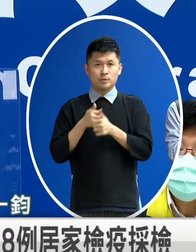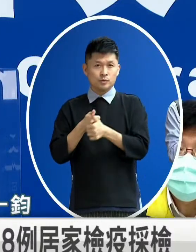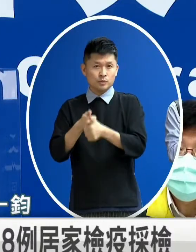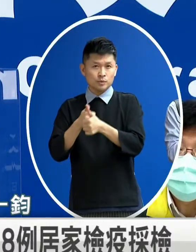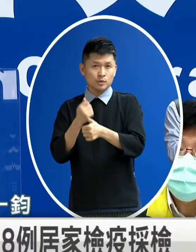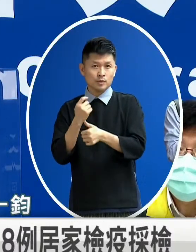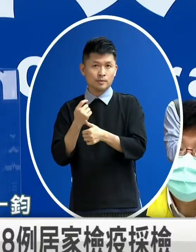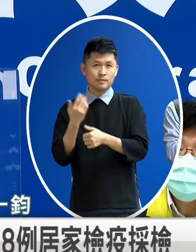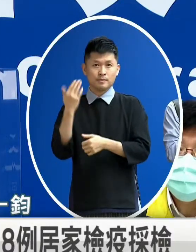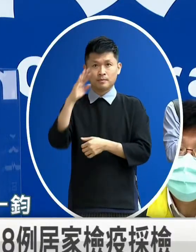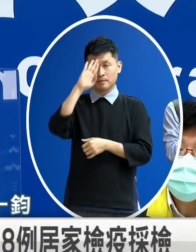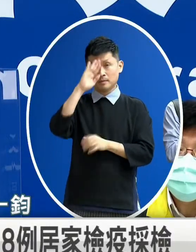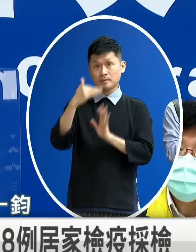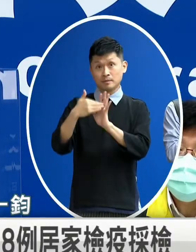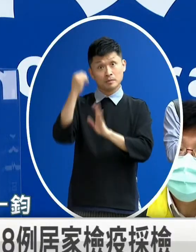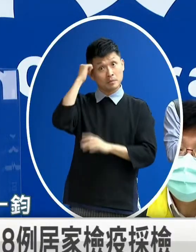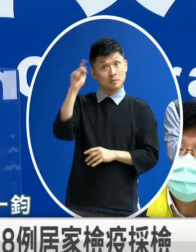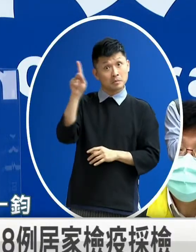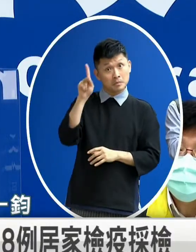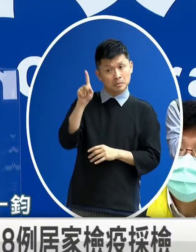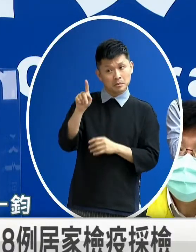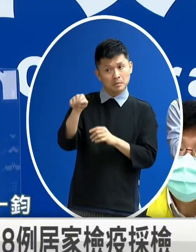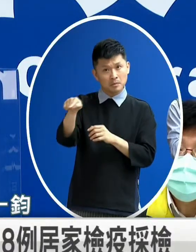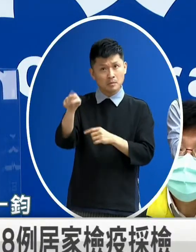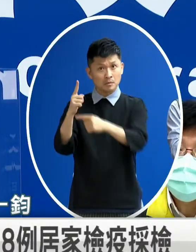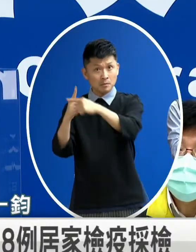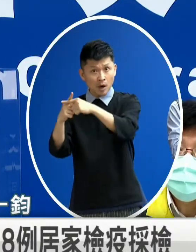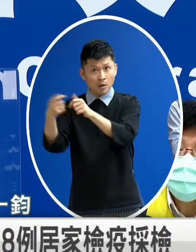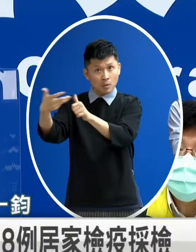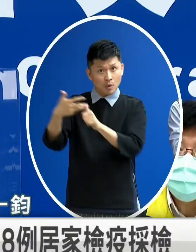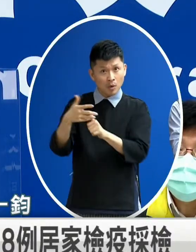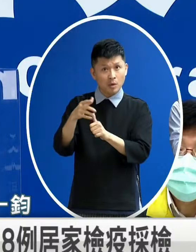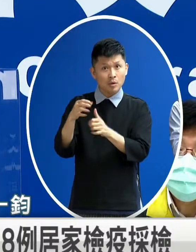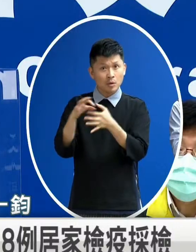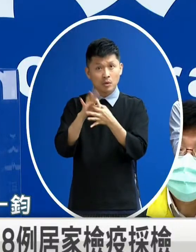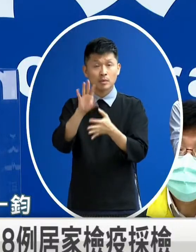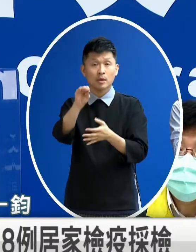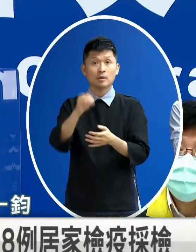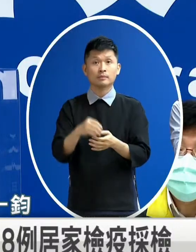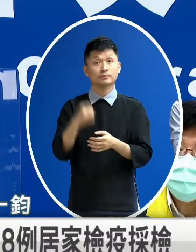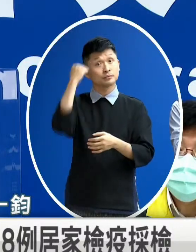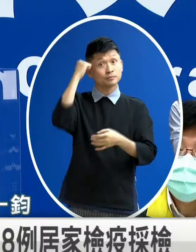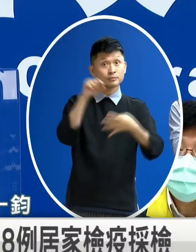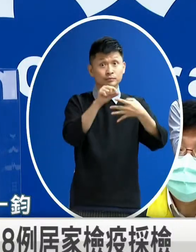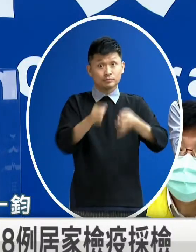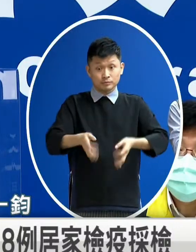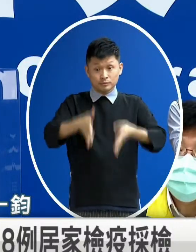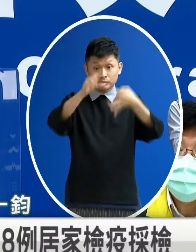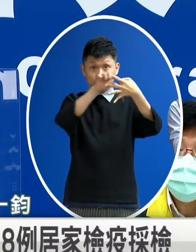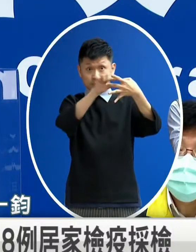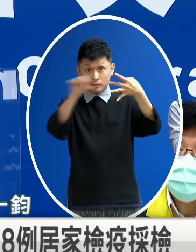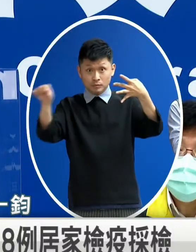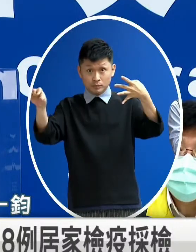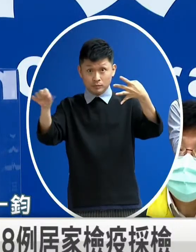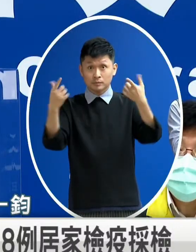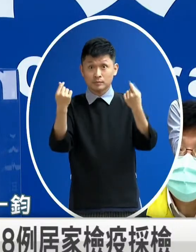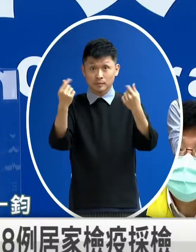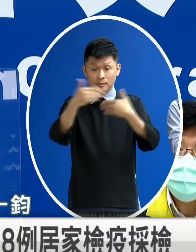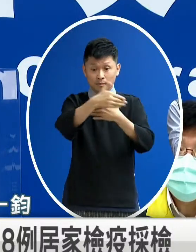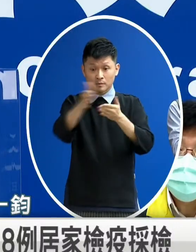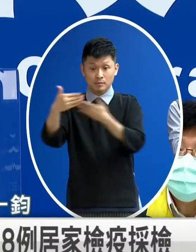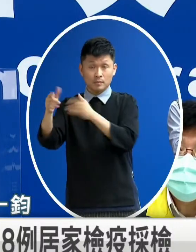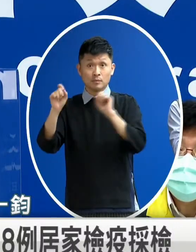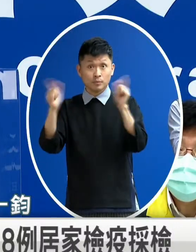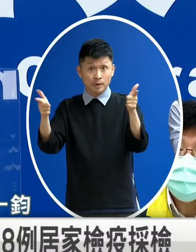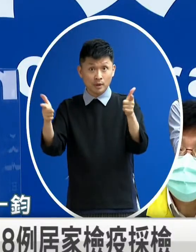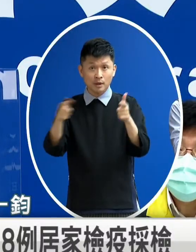有其他一些地缘相关的个案。那在当时有发现，就是说同楼层的不同房间有确诊的个